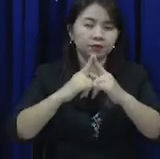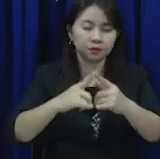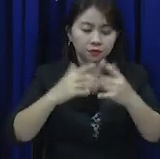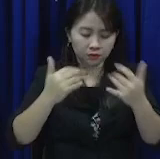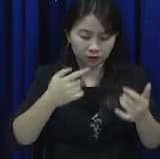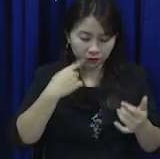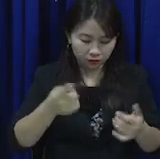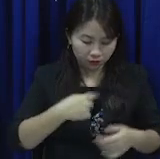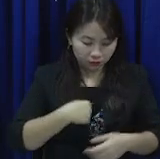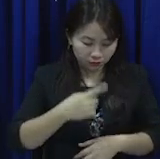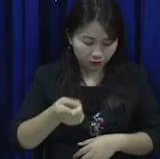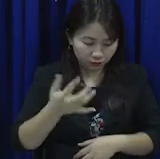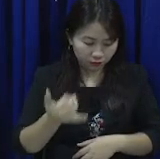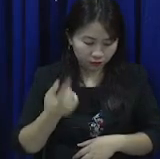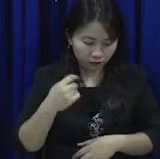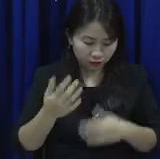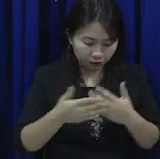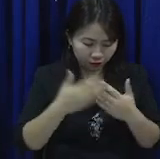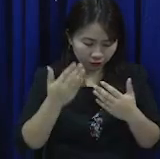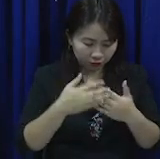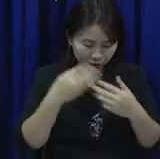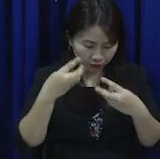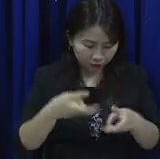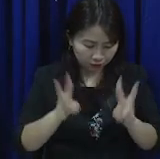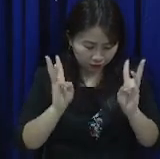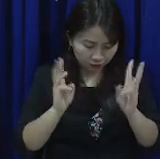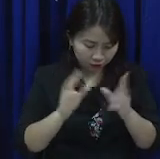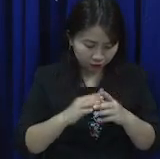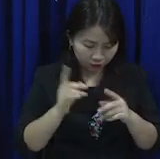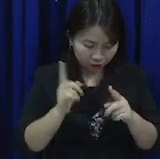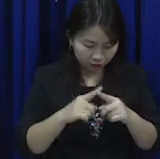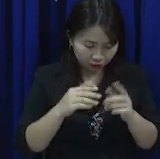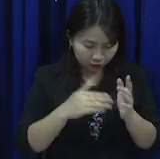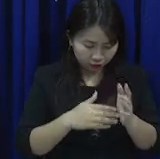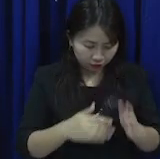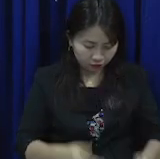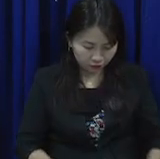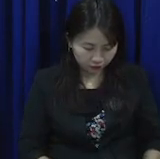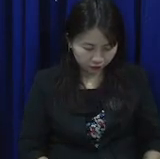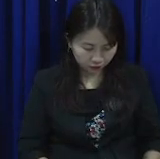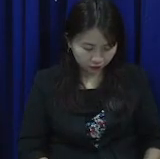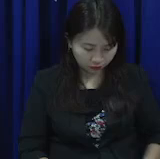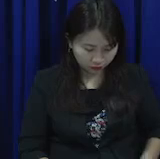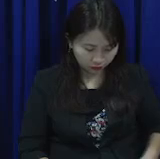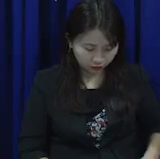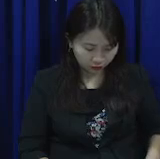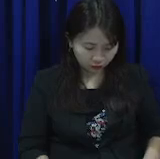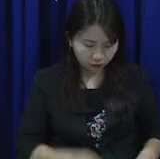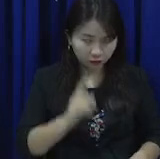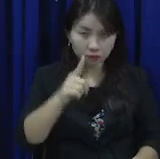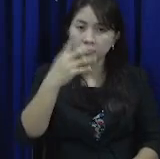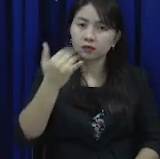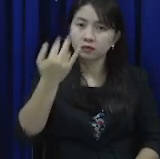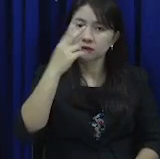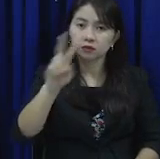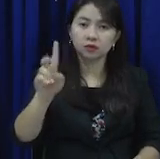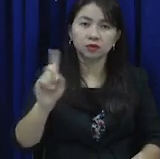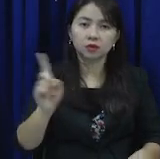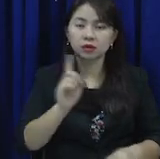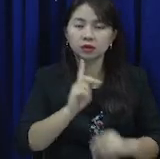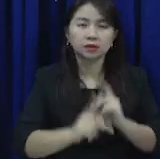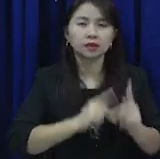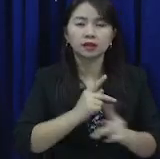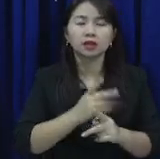inyo the easiest way na yun eh the eas way to invest you see nakita niyo ngayon kung anong area ng buhay